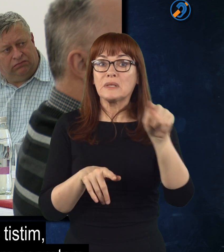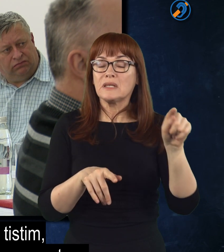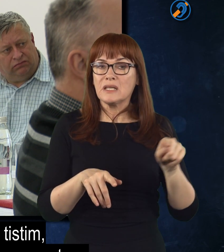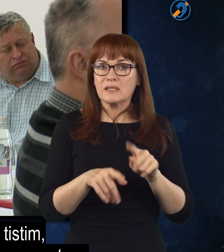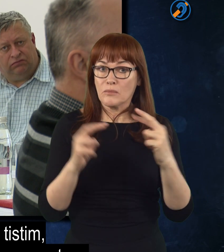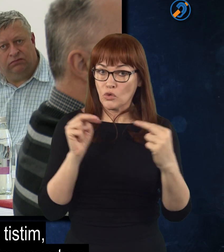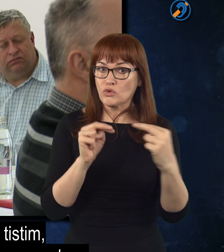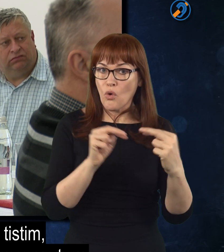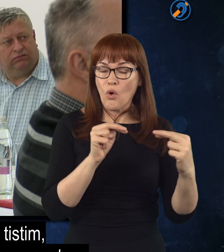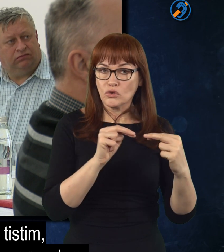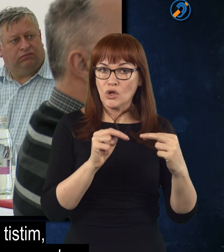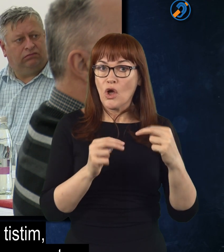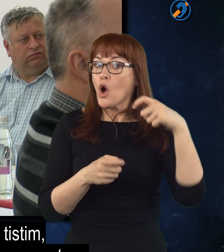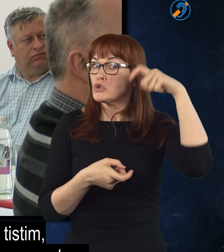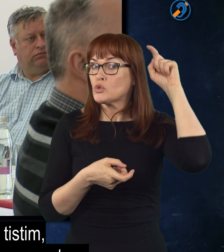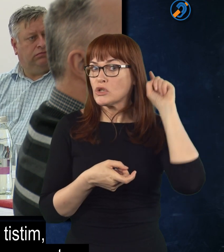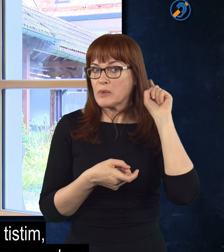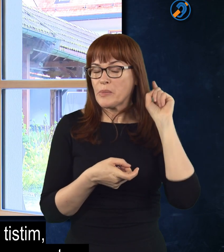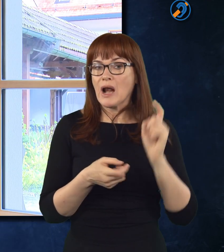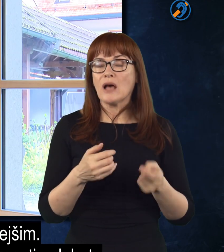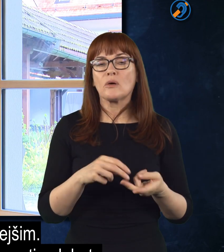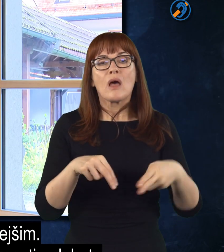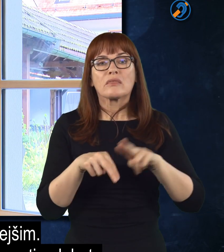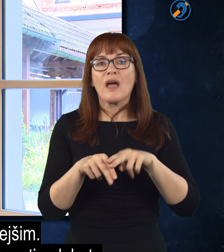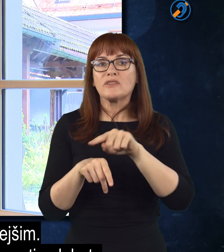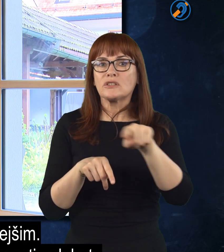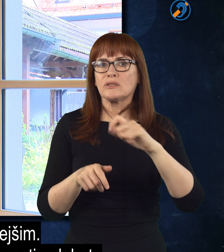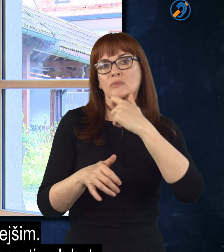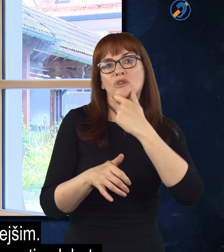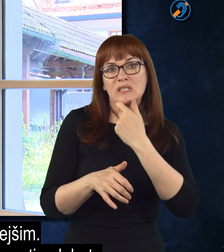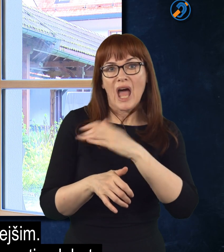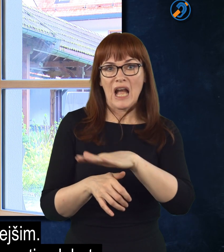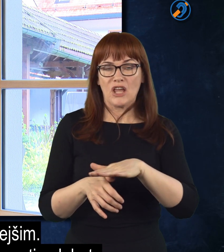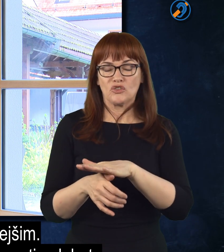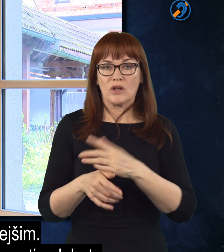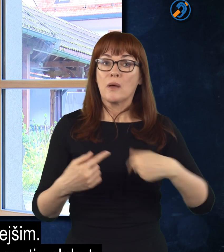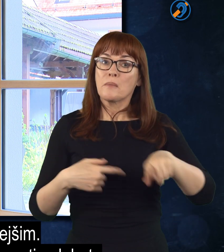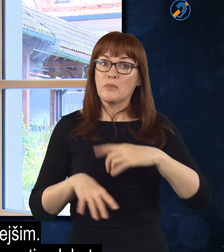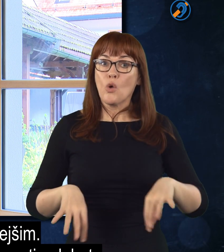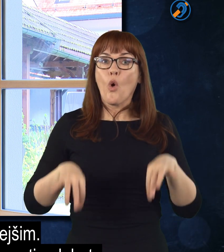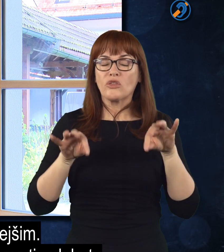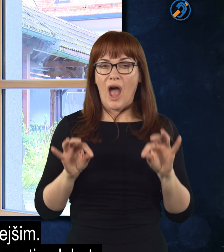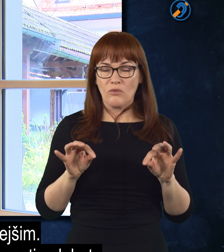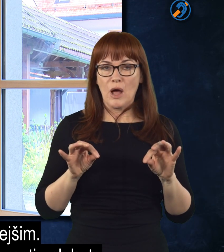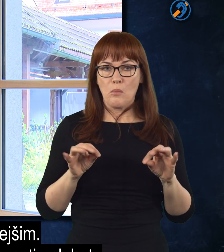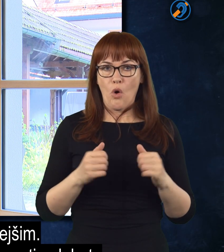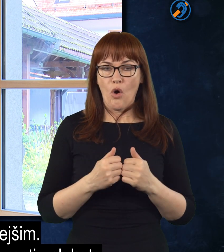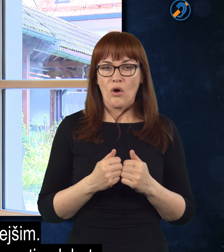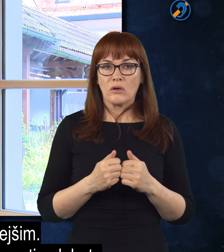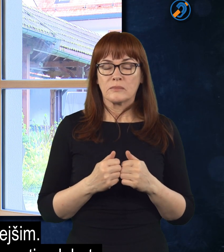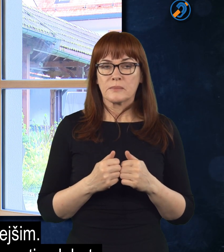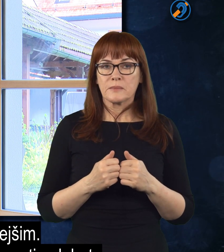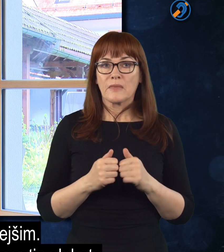vsem tistim, ki se soočajo s slušnim aparatom, predvsem tistim, ki so starejši. Ugotavljamo, da